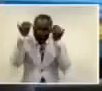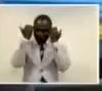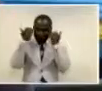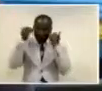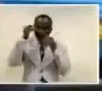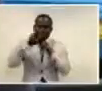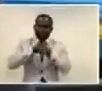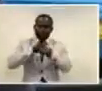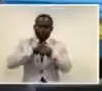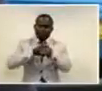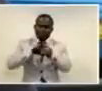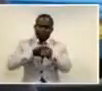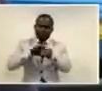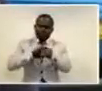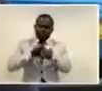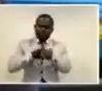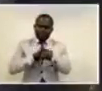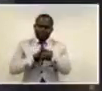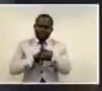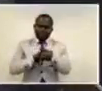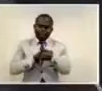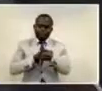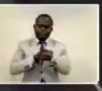rwa Musanze urukiko